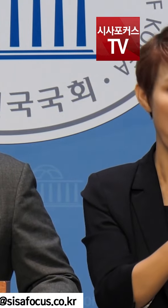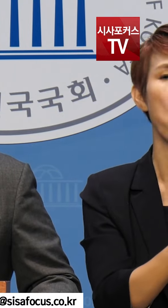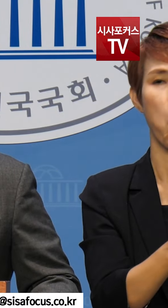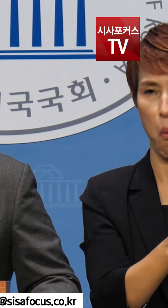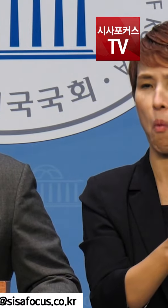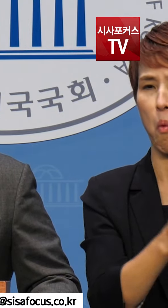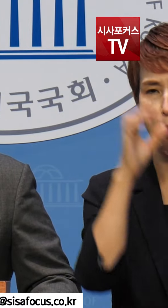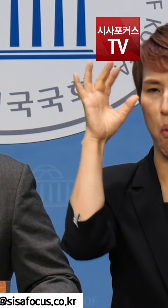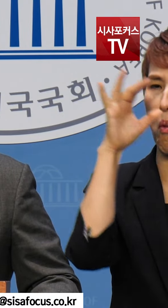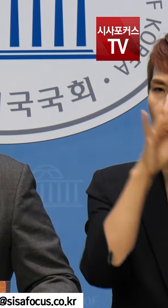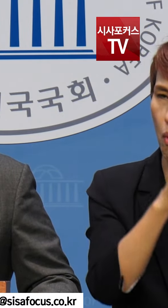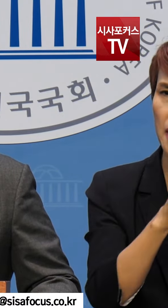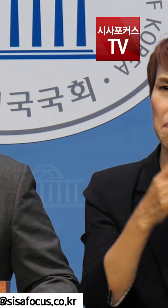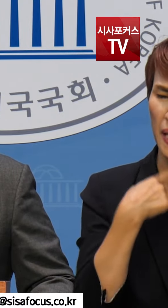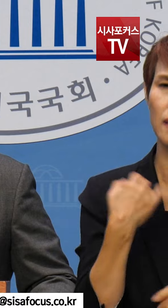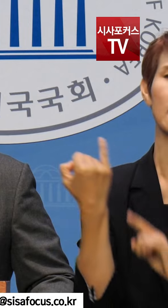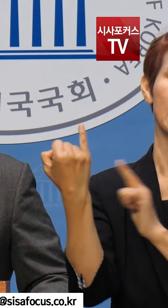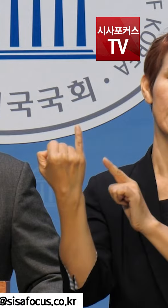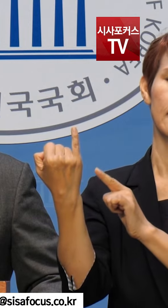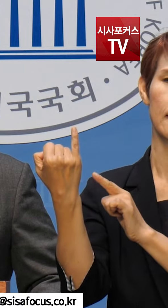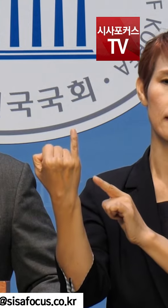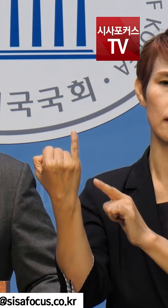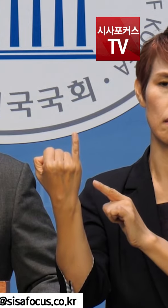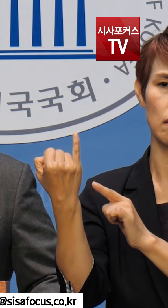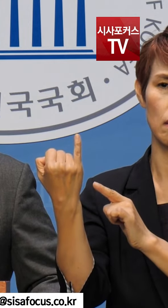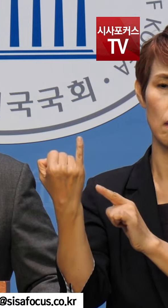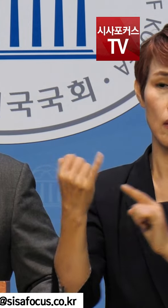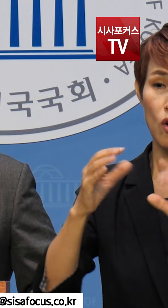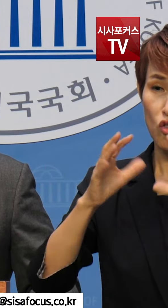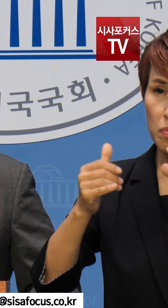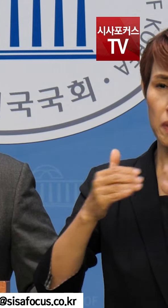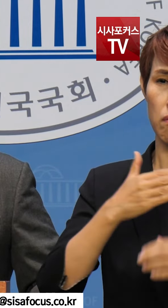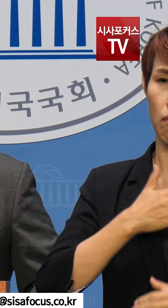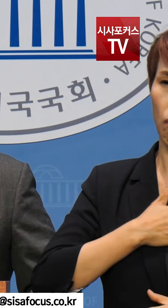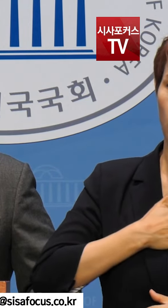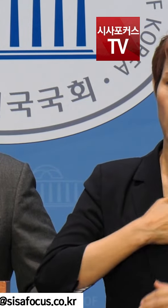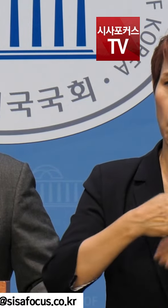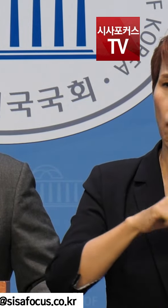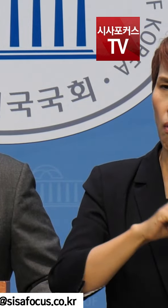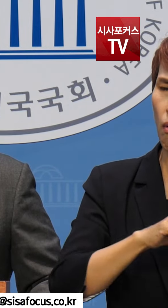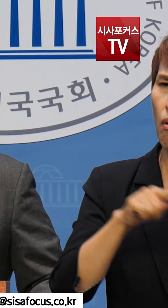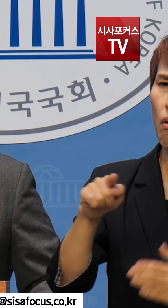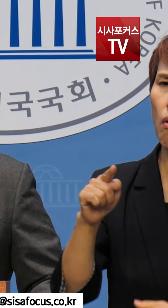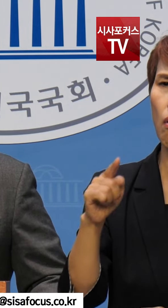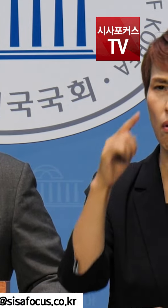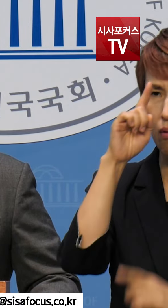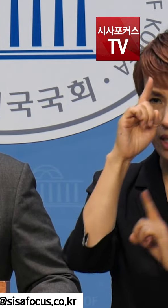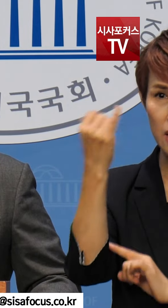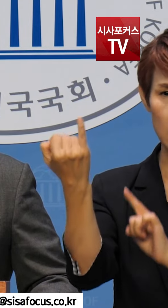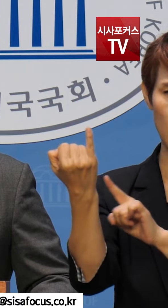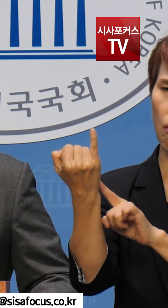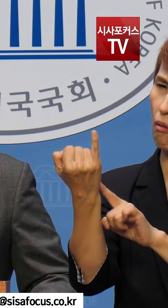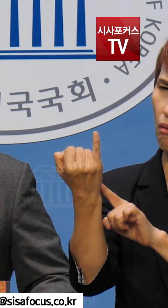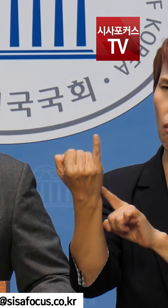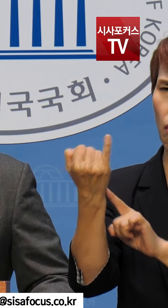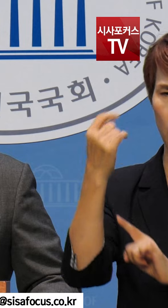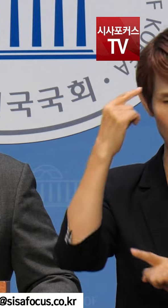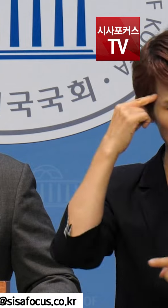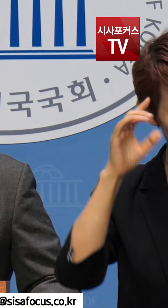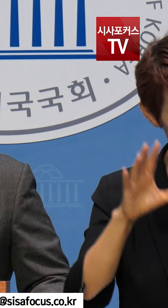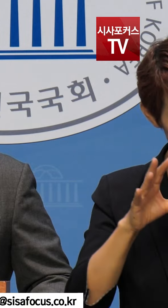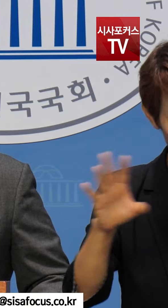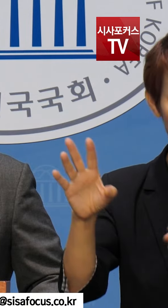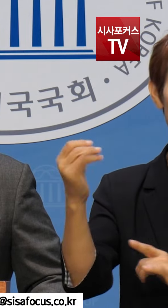일부 동조하였습니다. 일반 국민 정서와는 매우 동떨어지고 위험한